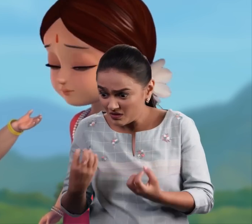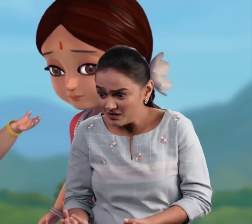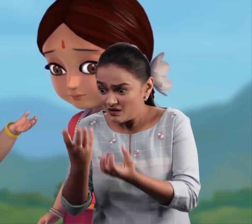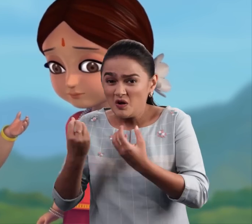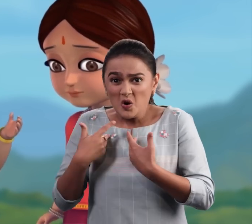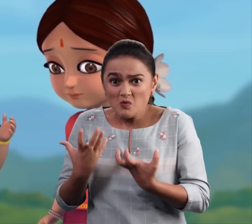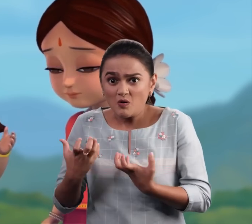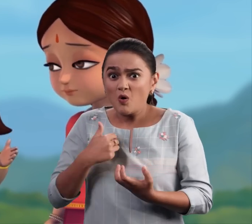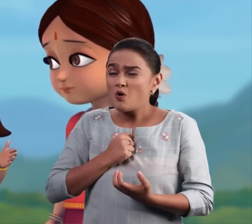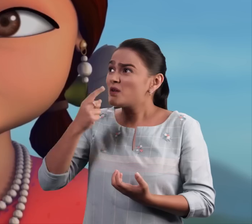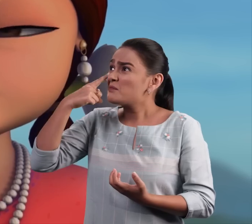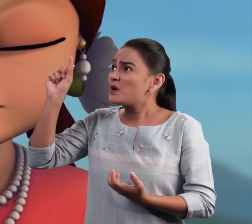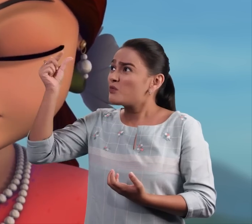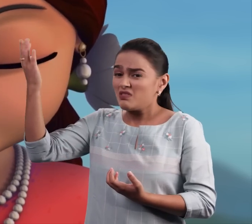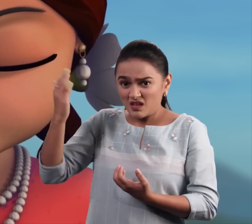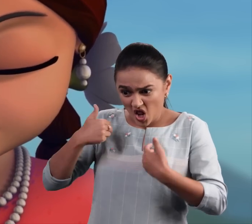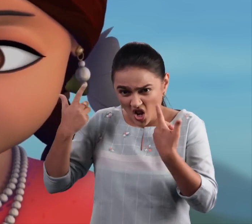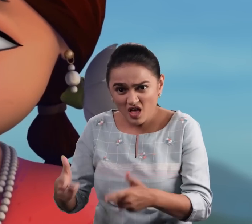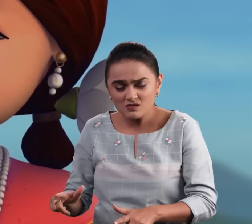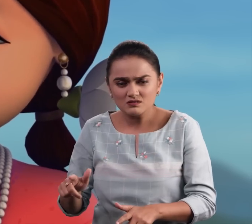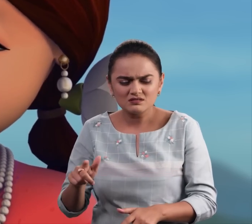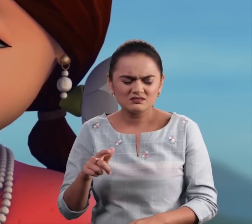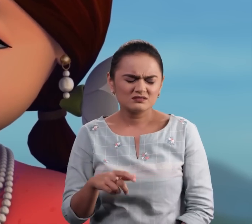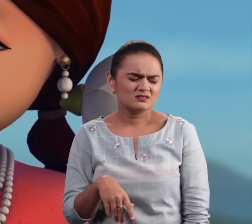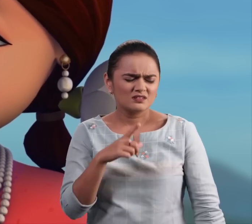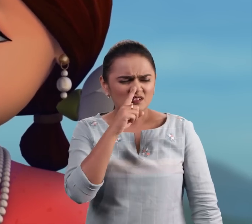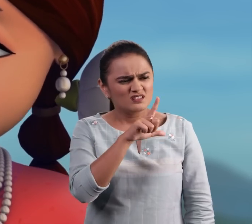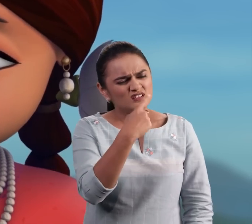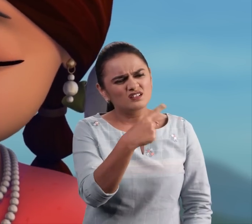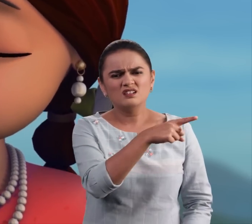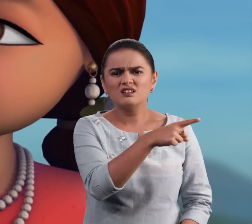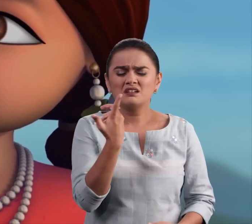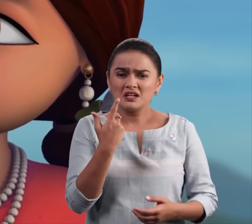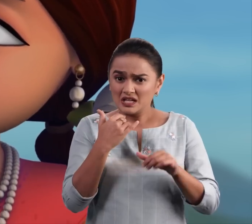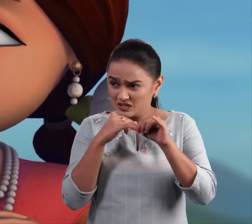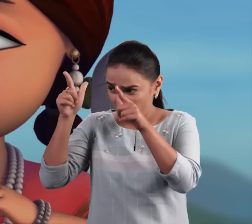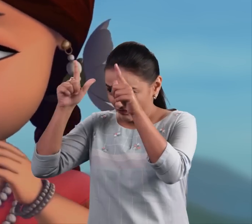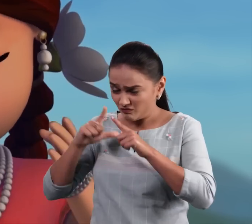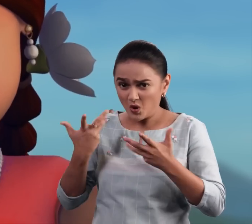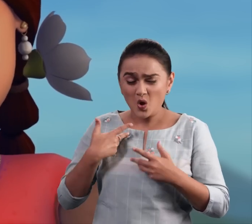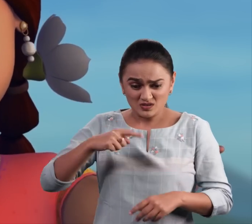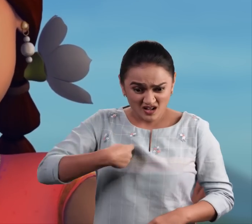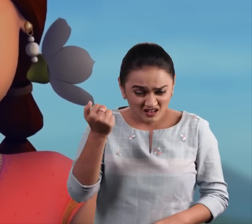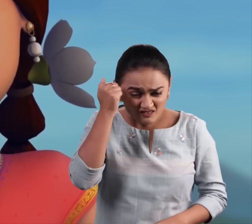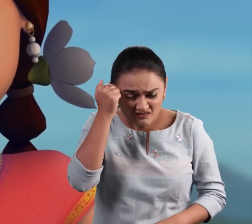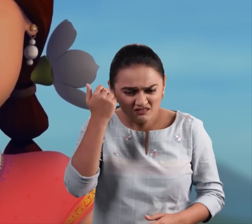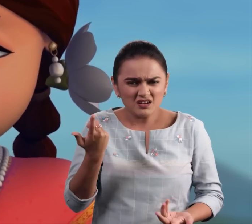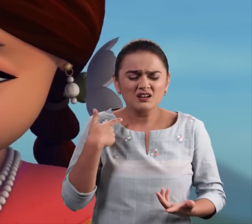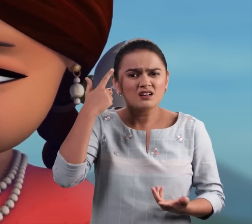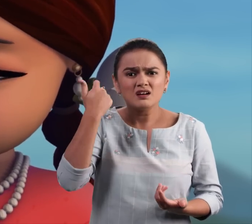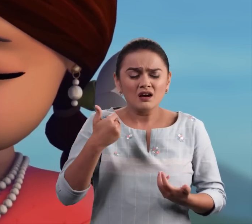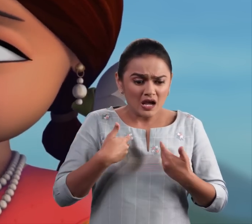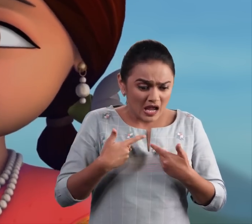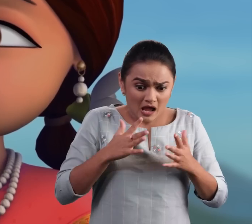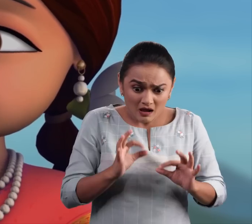तुमने अपनी माँ के मोती भी खो दिए। ललिता ठीक कहती है, कृष्ण ने हमें छला हो या हमने स्वयं को छला हो,